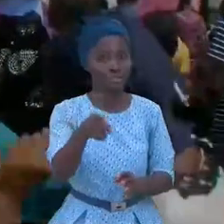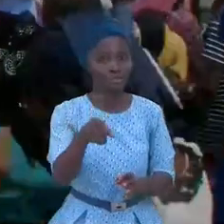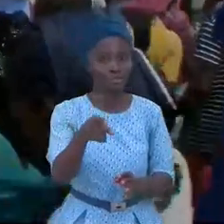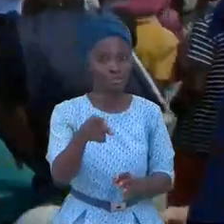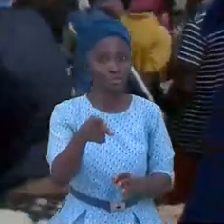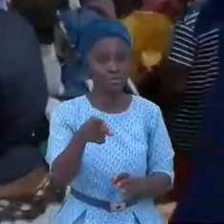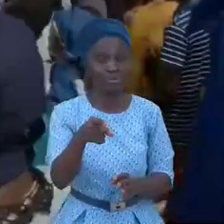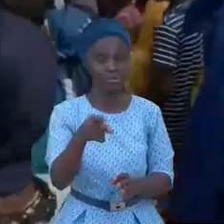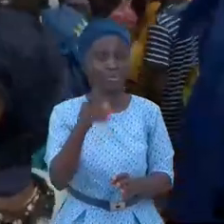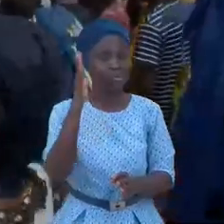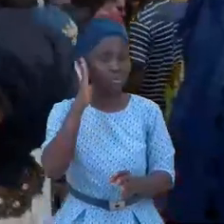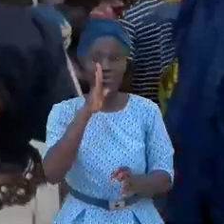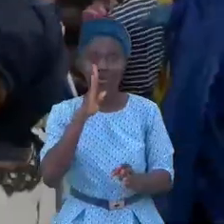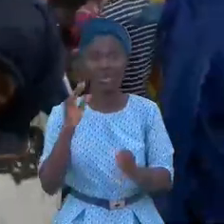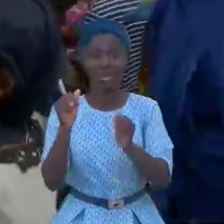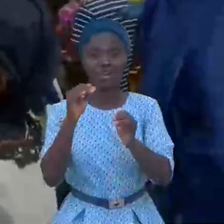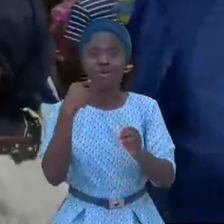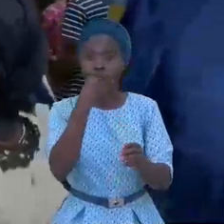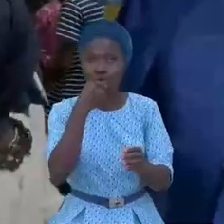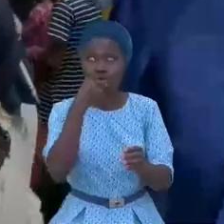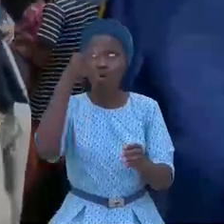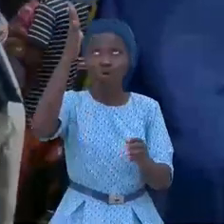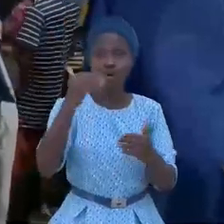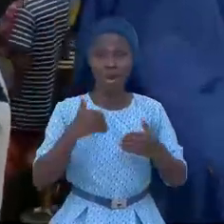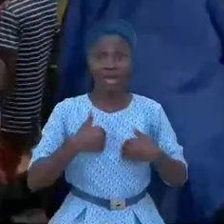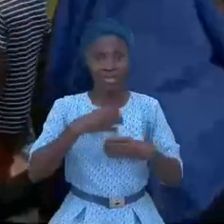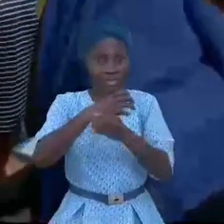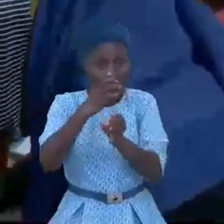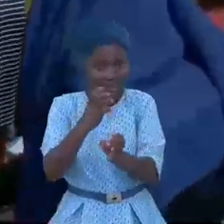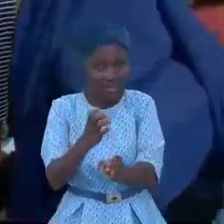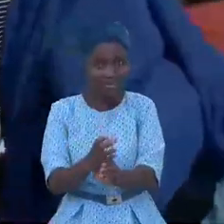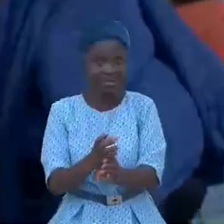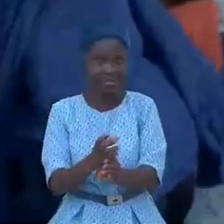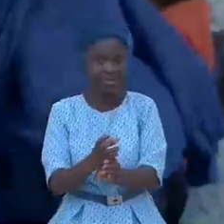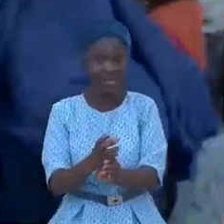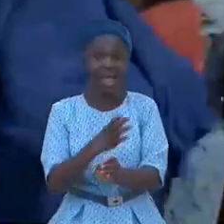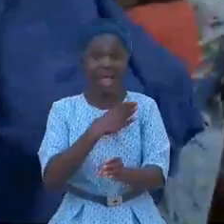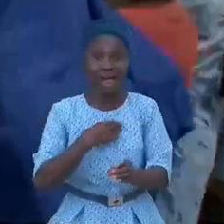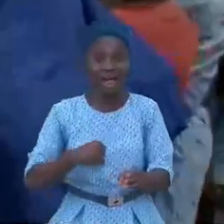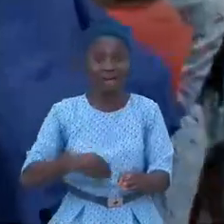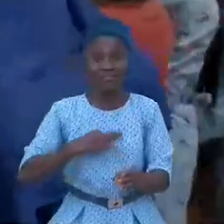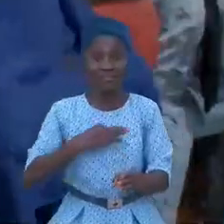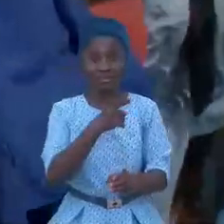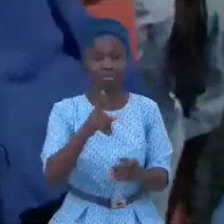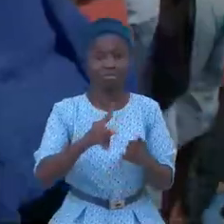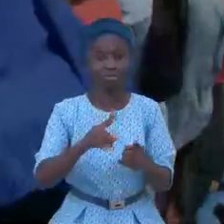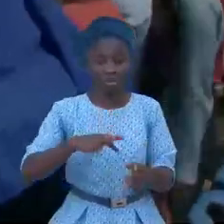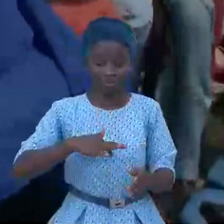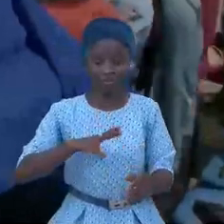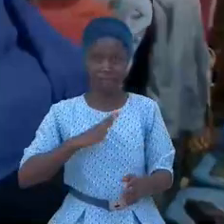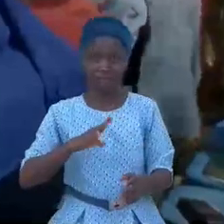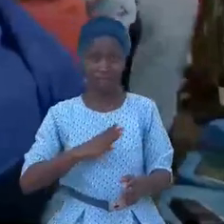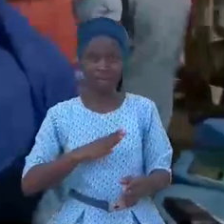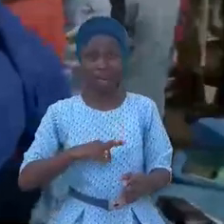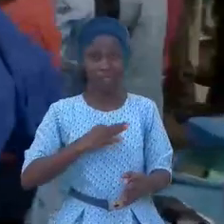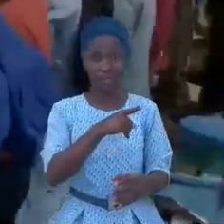ce que Dieu t'a appelé, t'a créé, façonné à devenir. Le restant de